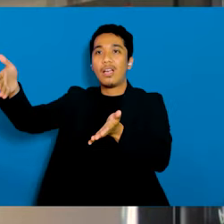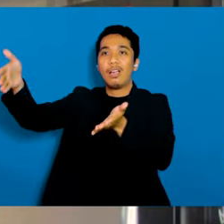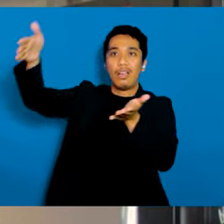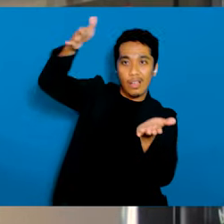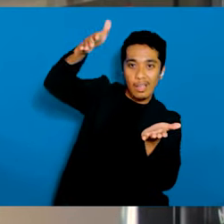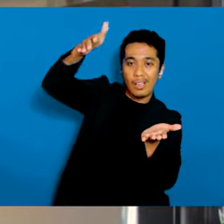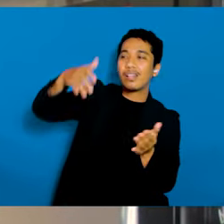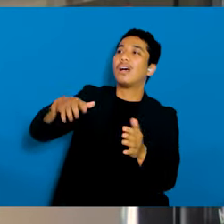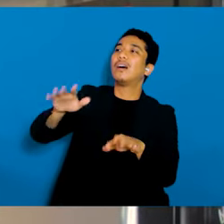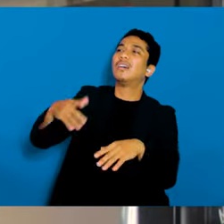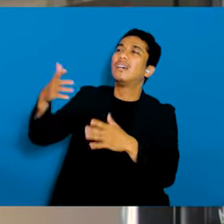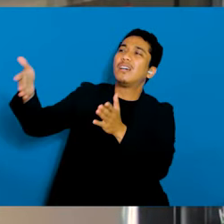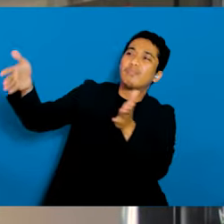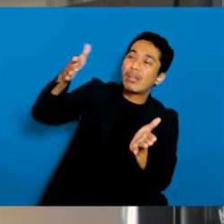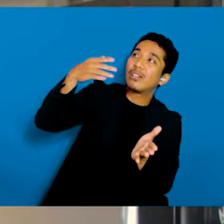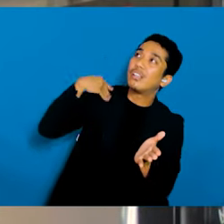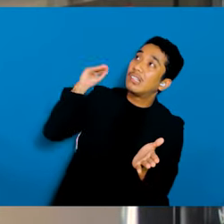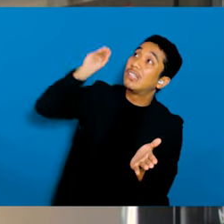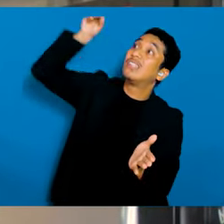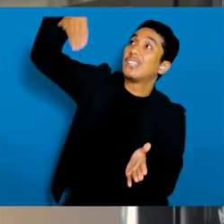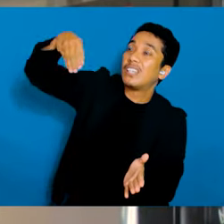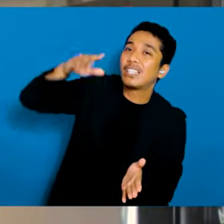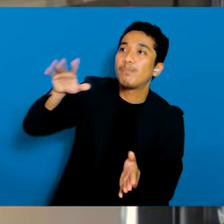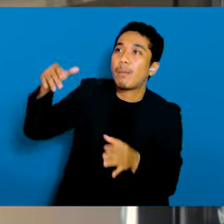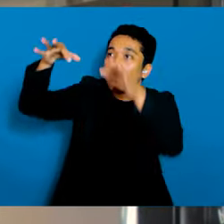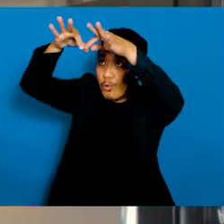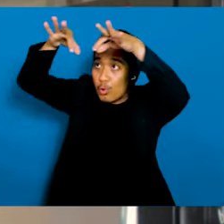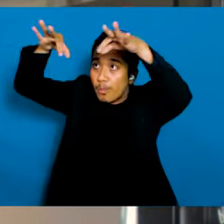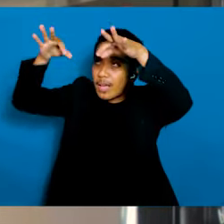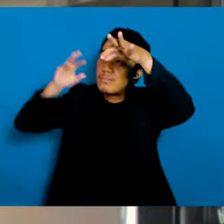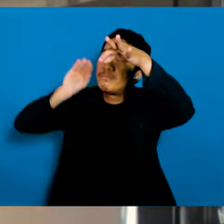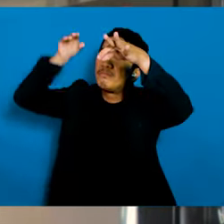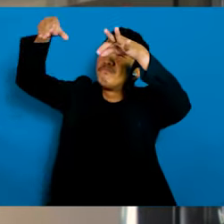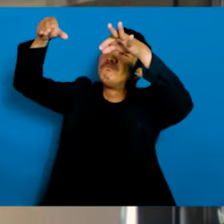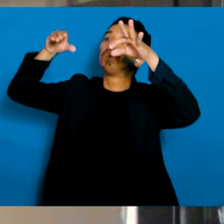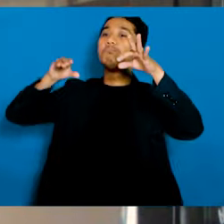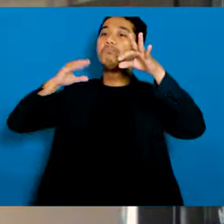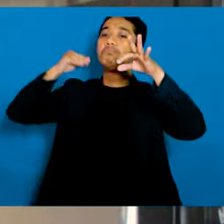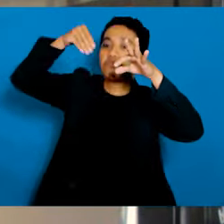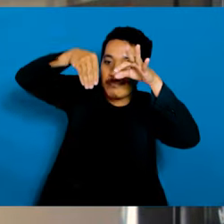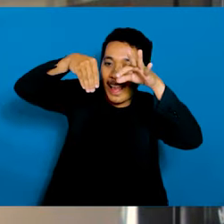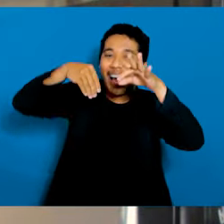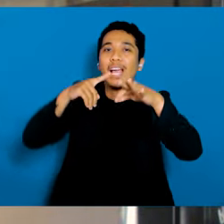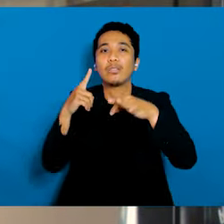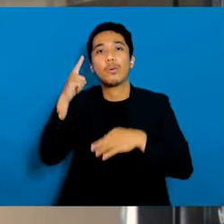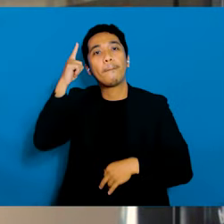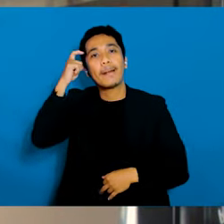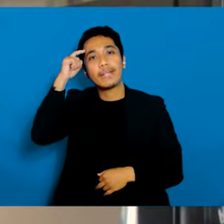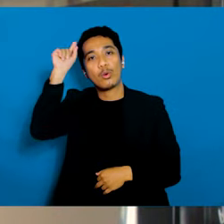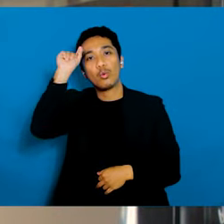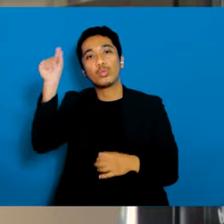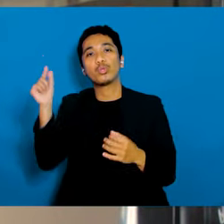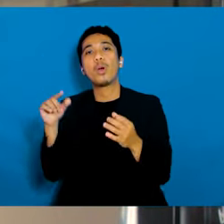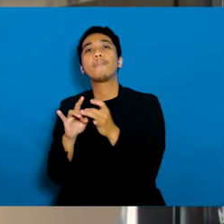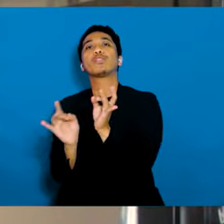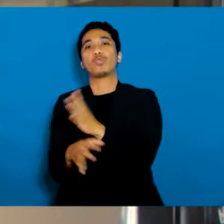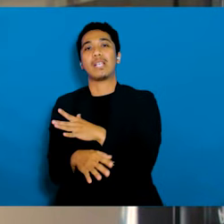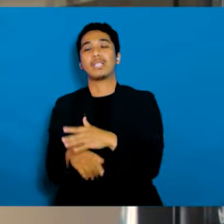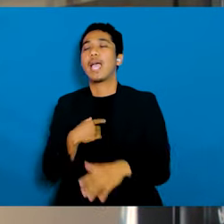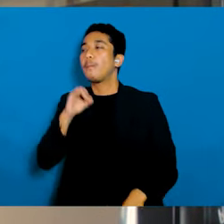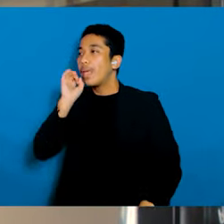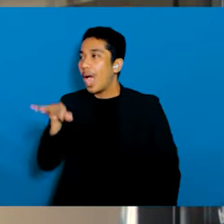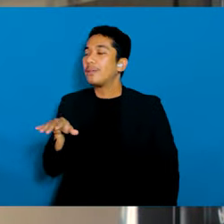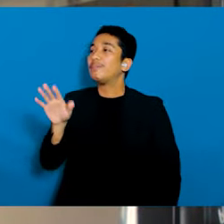diiringkan saja gitu loh. Jadi saya minta kotaknya diiringkan saja karena saya nggak lihat, karena harus begitu. Nah, ini juga pembelajaran bagi